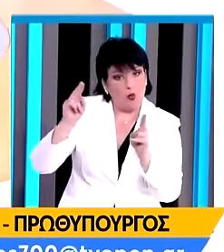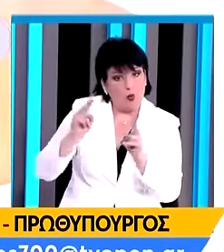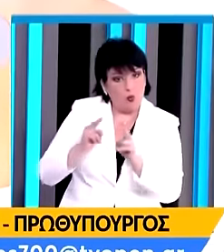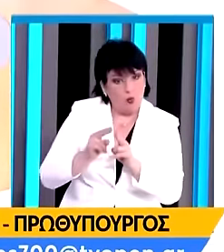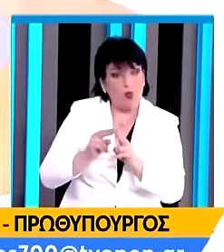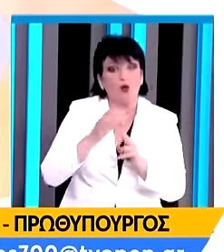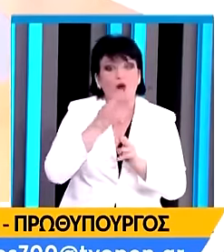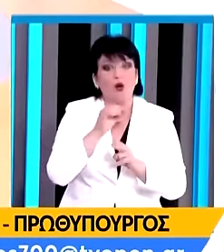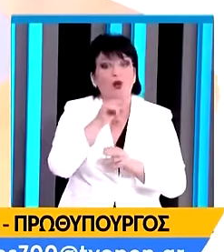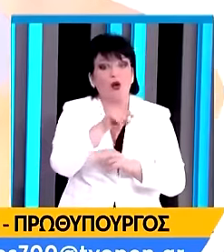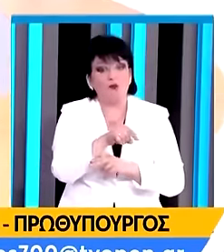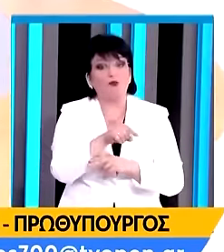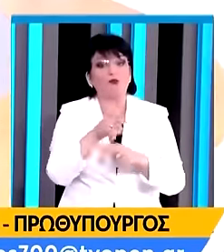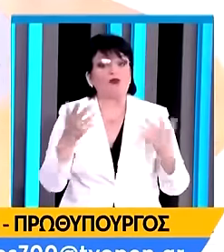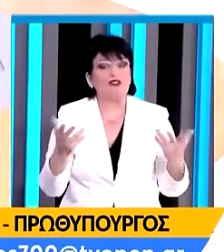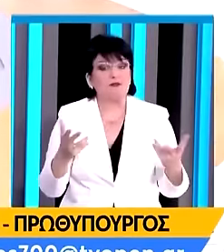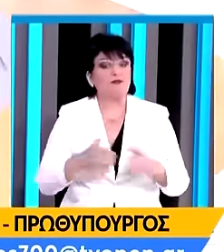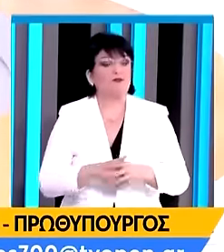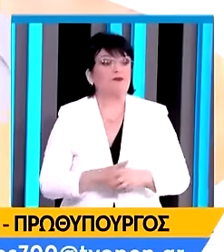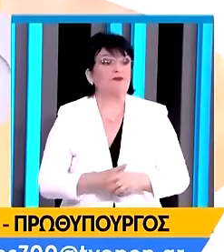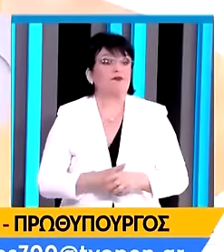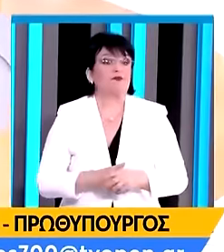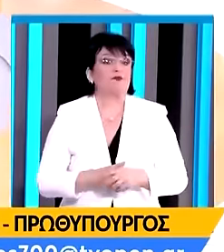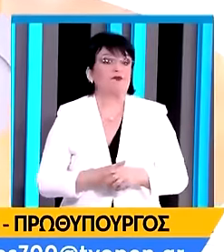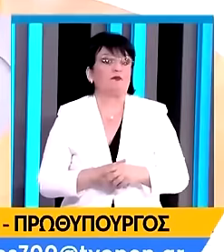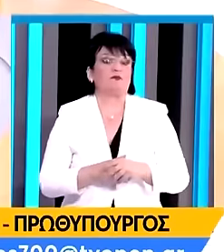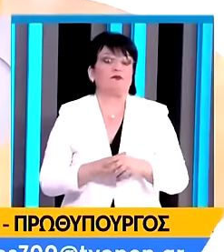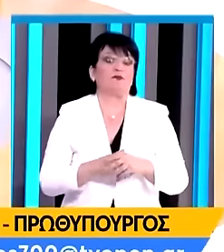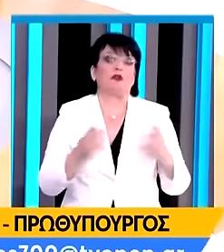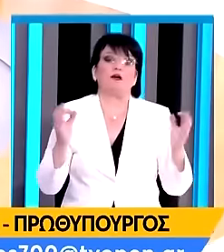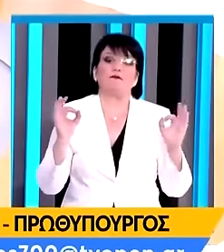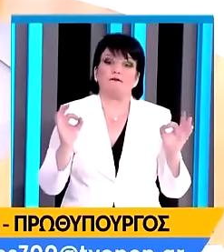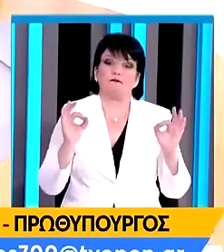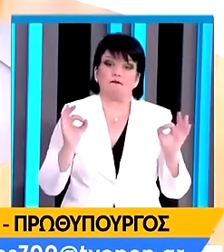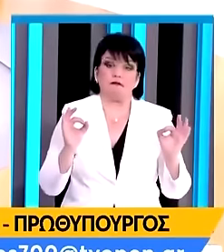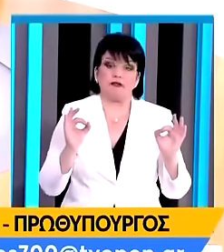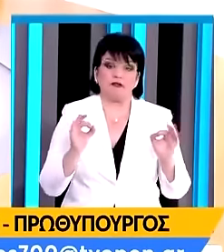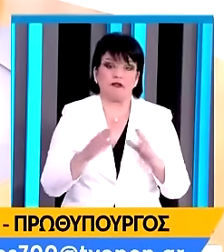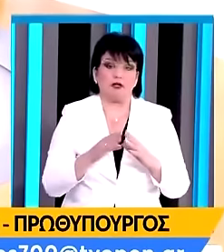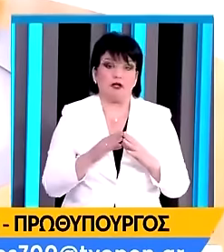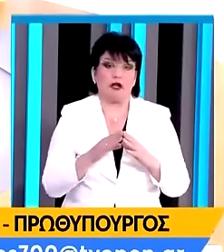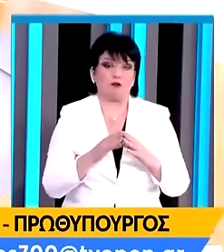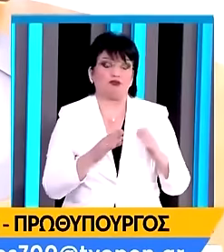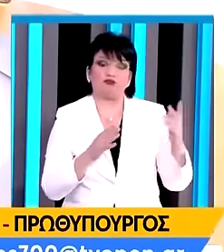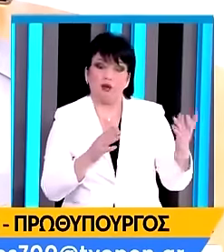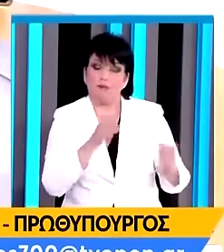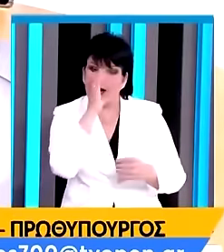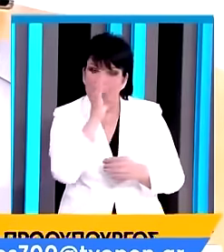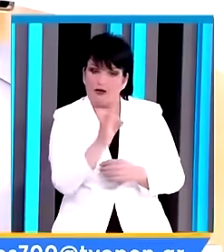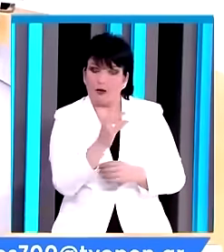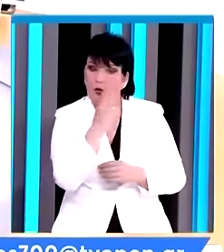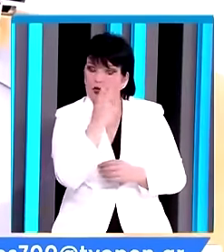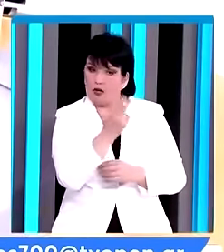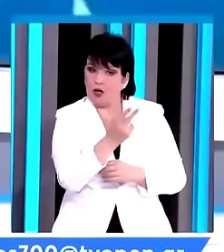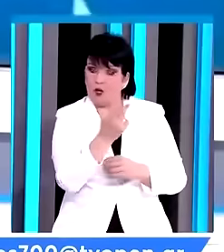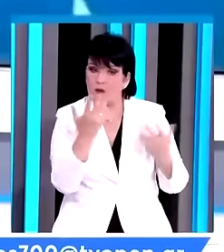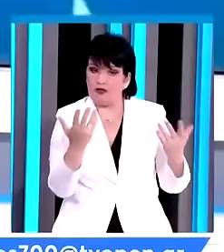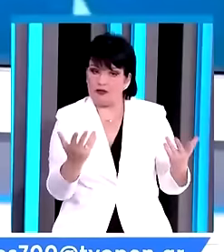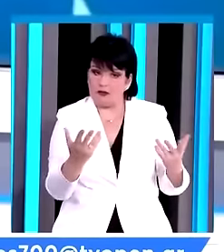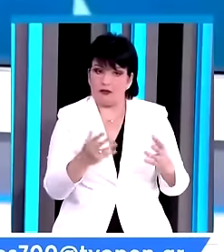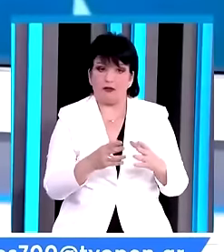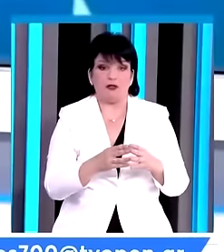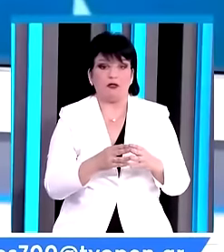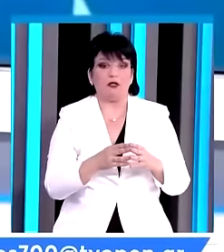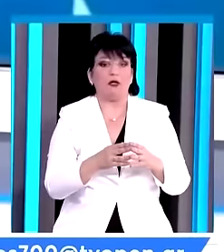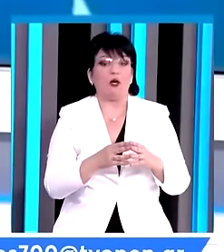εργαζόμενοι πια δεν είναι στο κατώτατο μισθό. Και αν κάνετε ένα ρεπορτάζ, όχι μόνο στην εστίαση, πραγματικό ρεπορτάζ, λοιπόν, και στον τουρισμό,